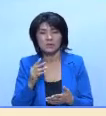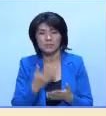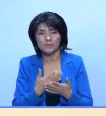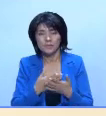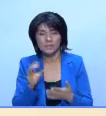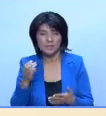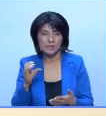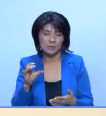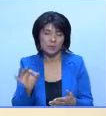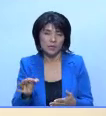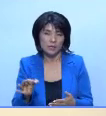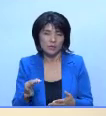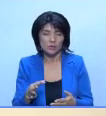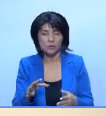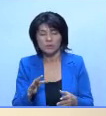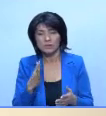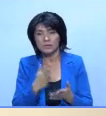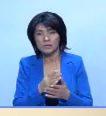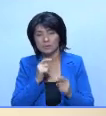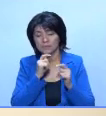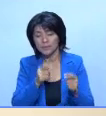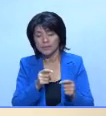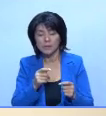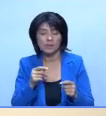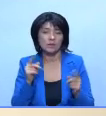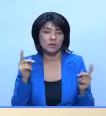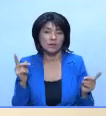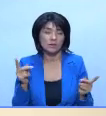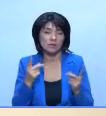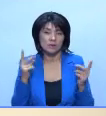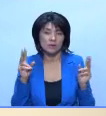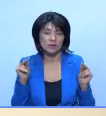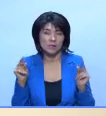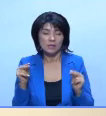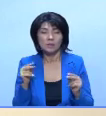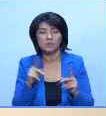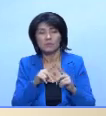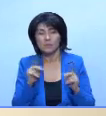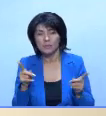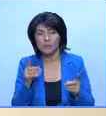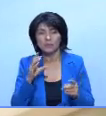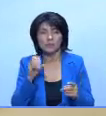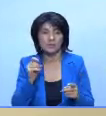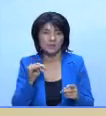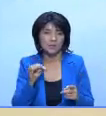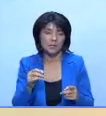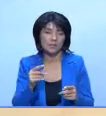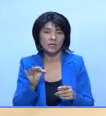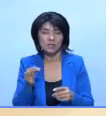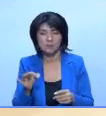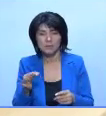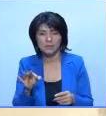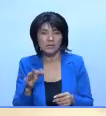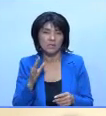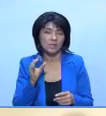серебряных монет коллекционных и памятных посвящены знаменатель а там определенным серии и монеты пускаются из